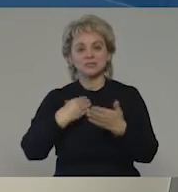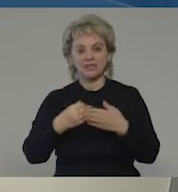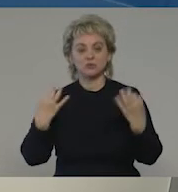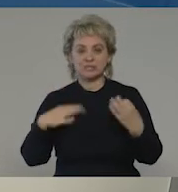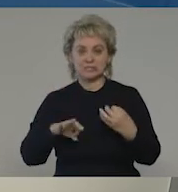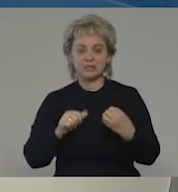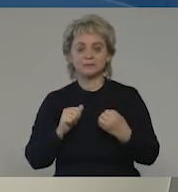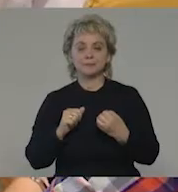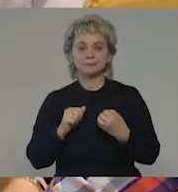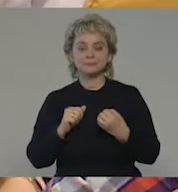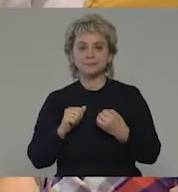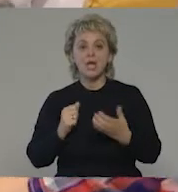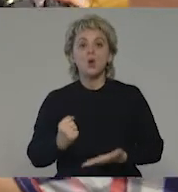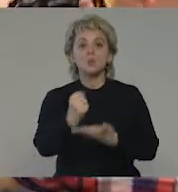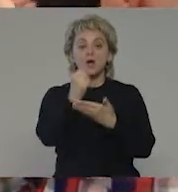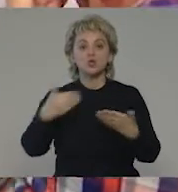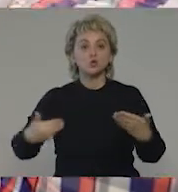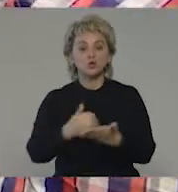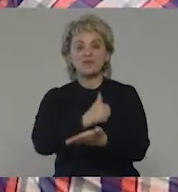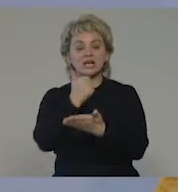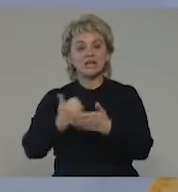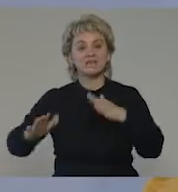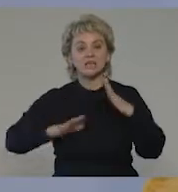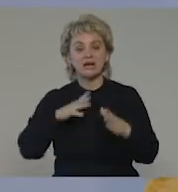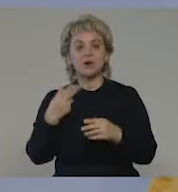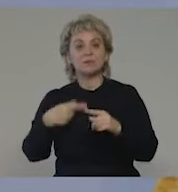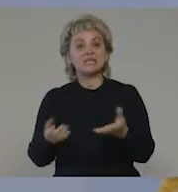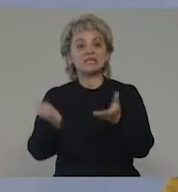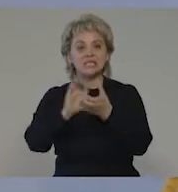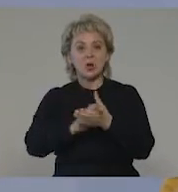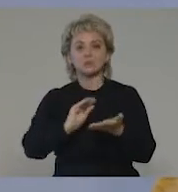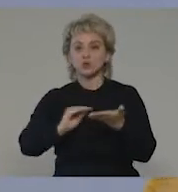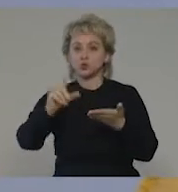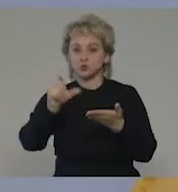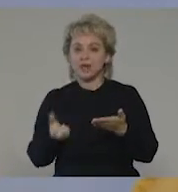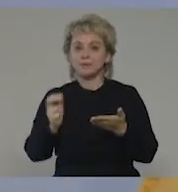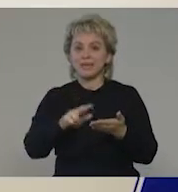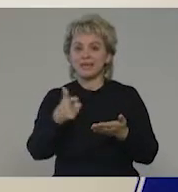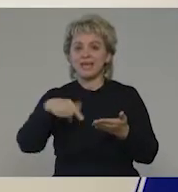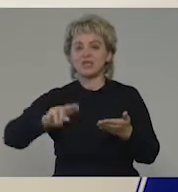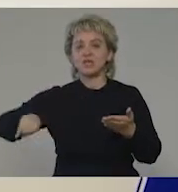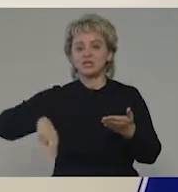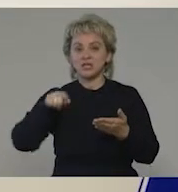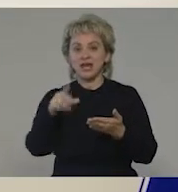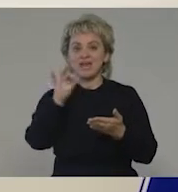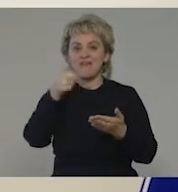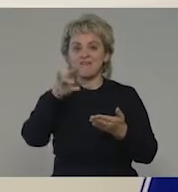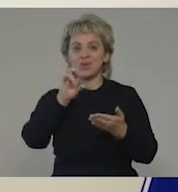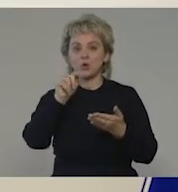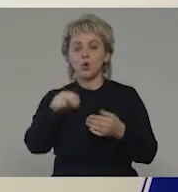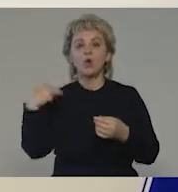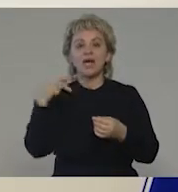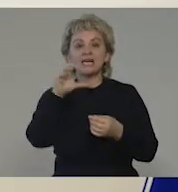сына. Поддержать нового главного тренера при знакомстве с журналистами пришли гендиректор Антон Ревенко,